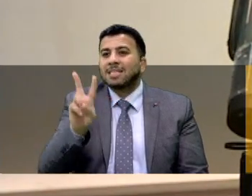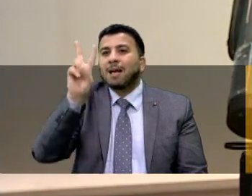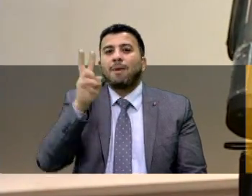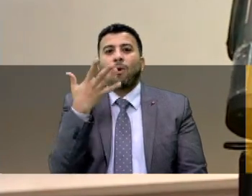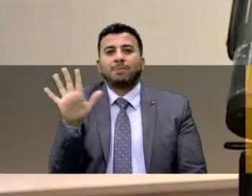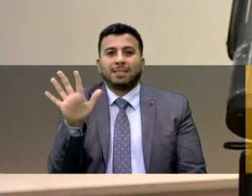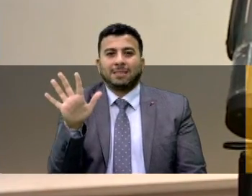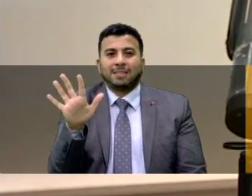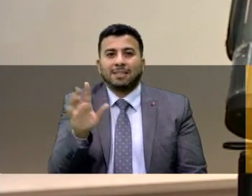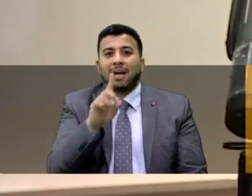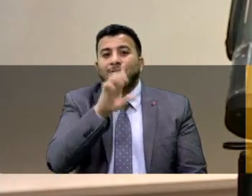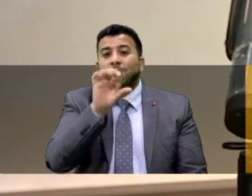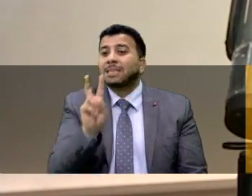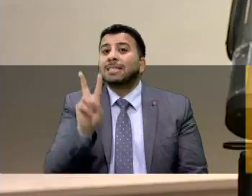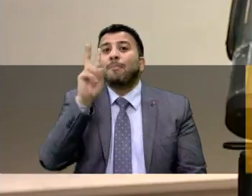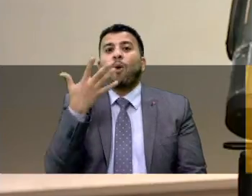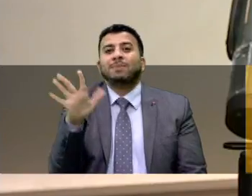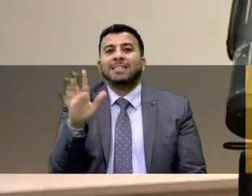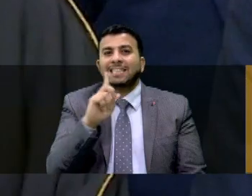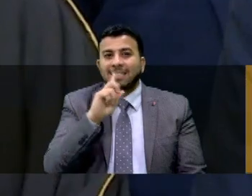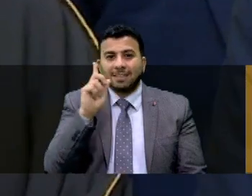25 سبتمبر 1957، ودي لها حكاية.